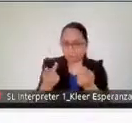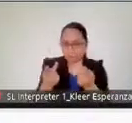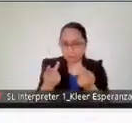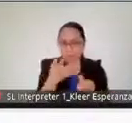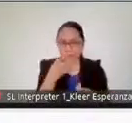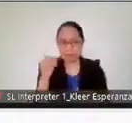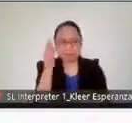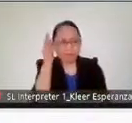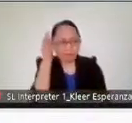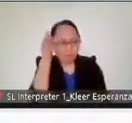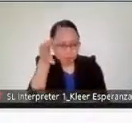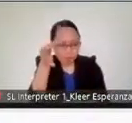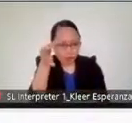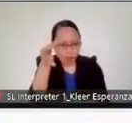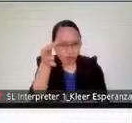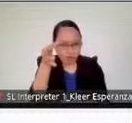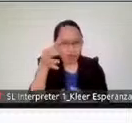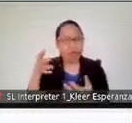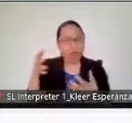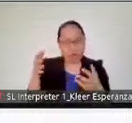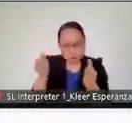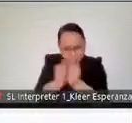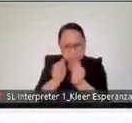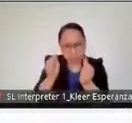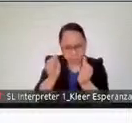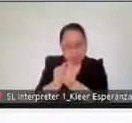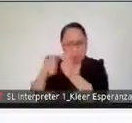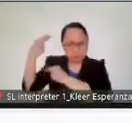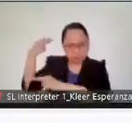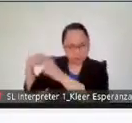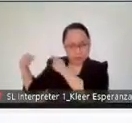Maang pabilig iti agdamakin.